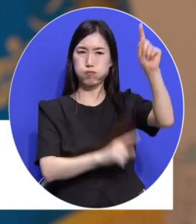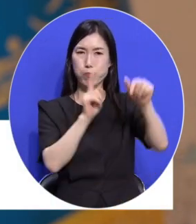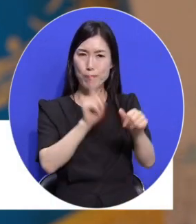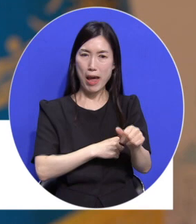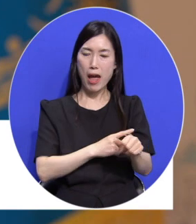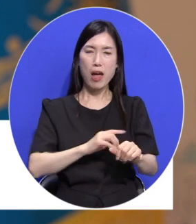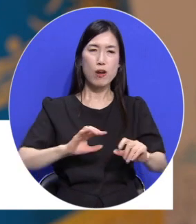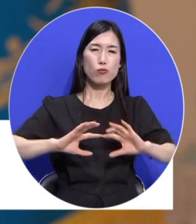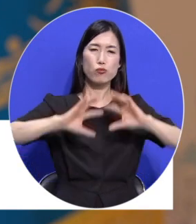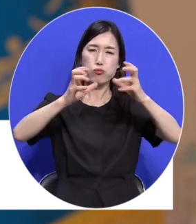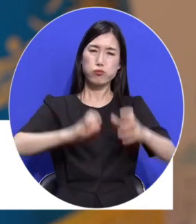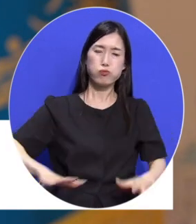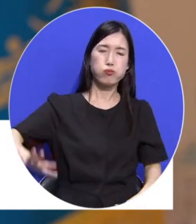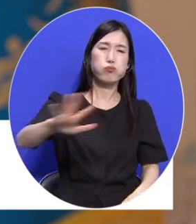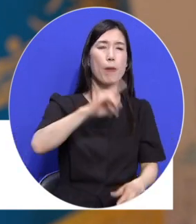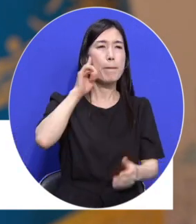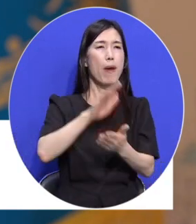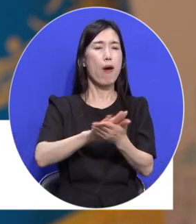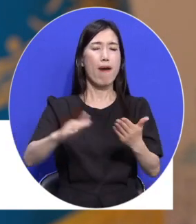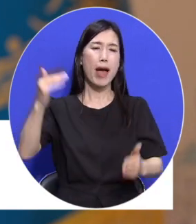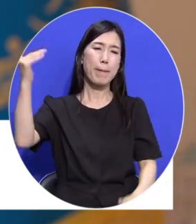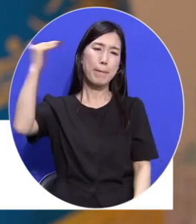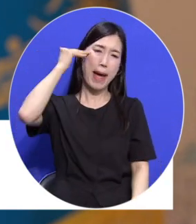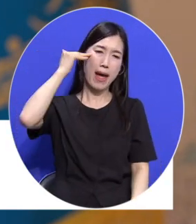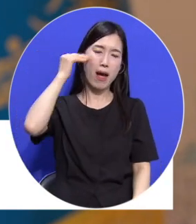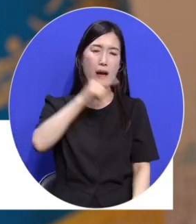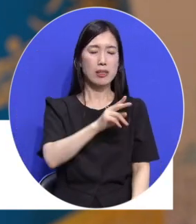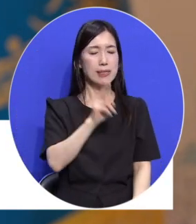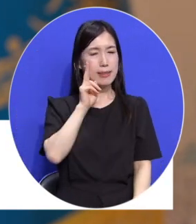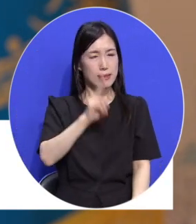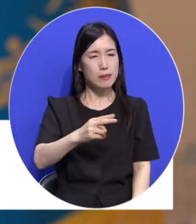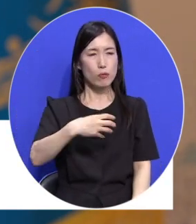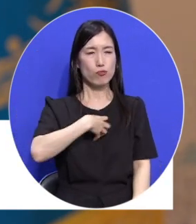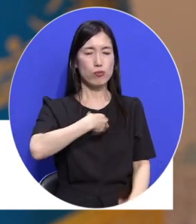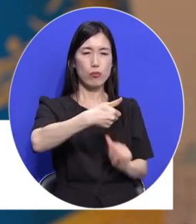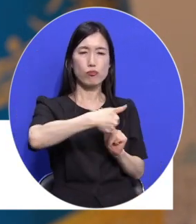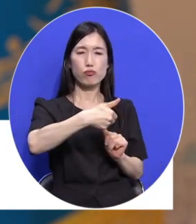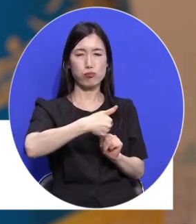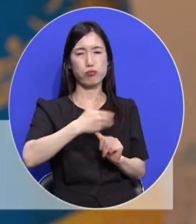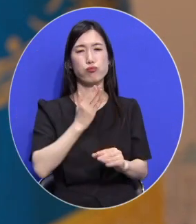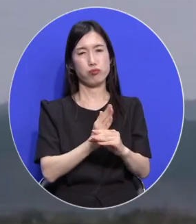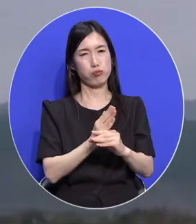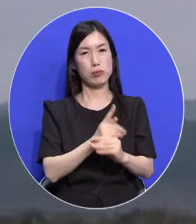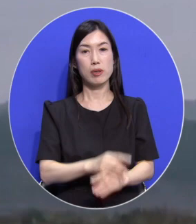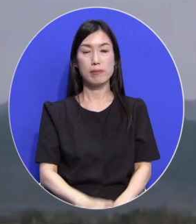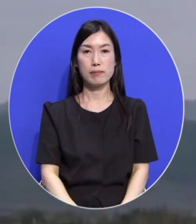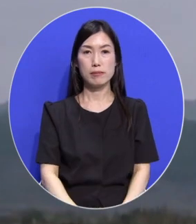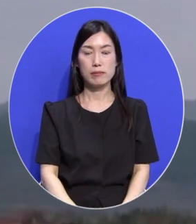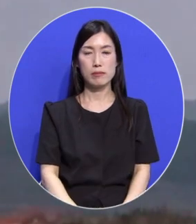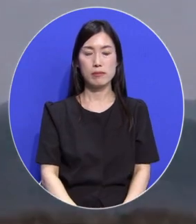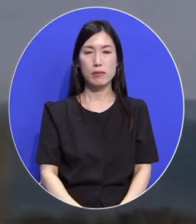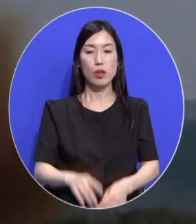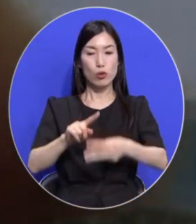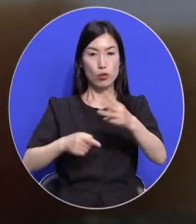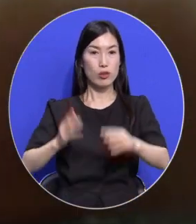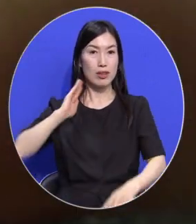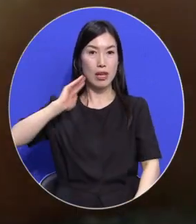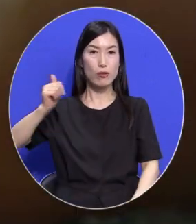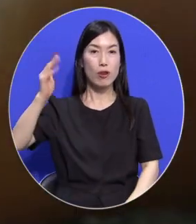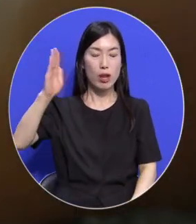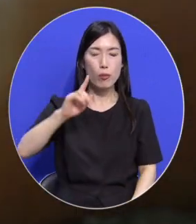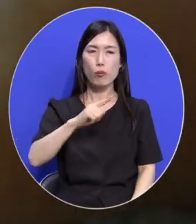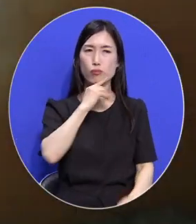확산은 국제 평화와 안보에 심각한 위협이 되고 있습니다 윤 대통령은